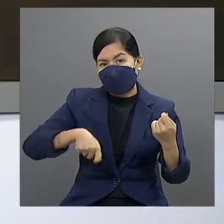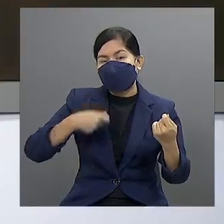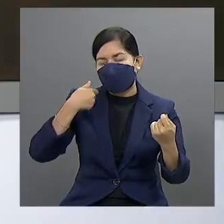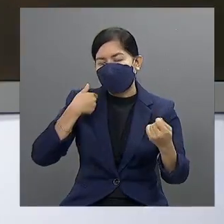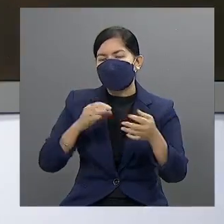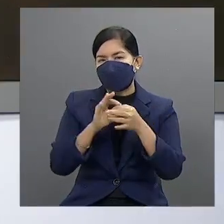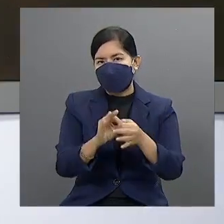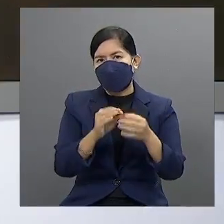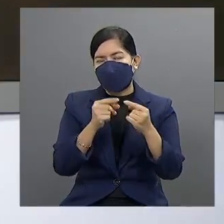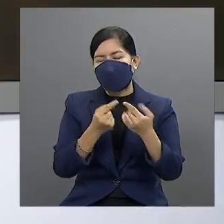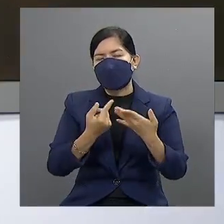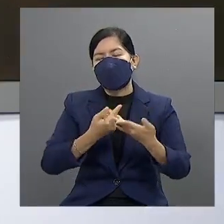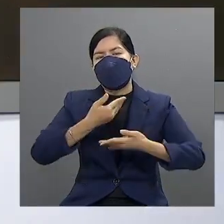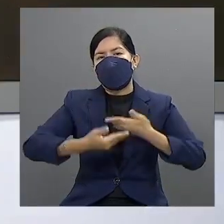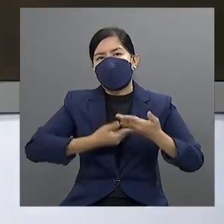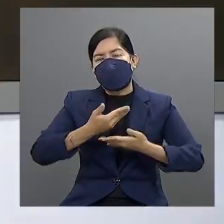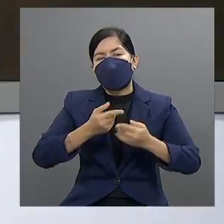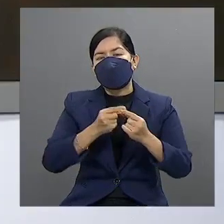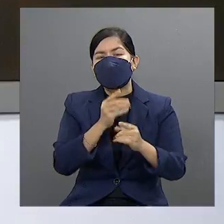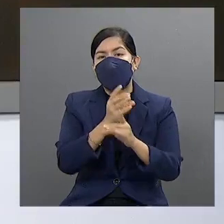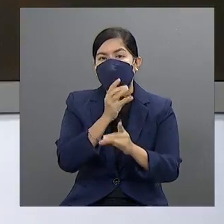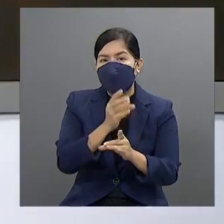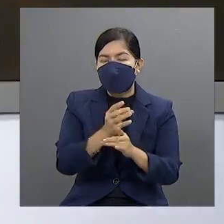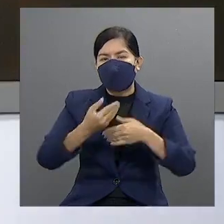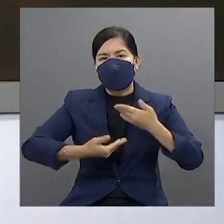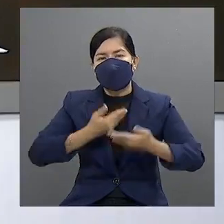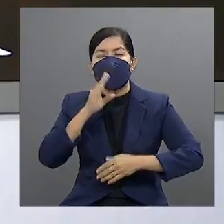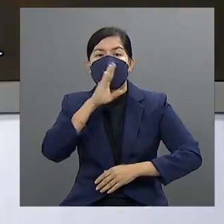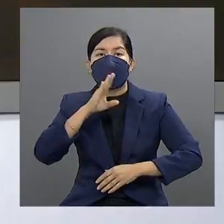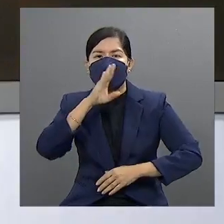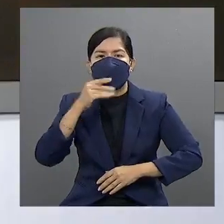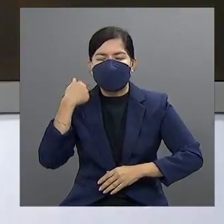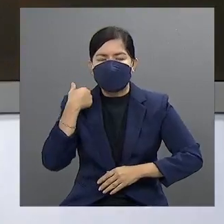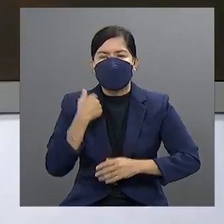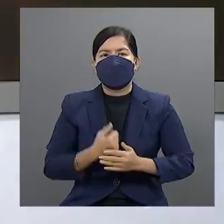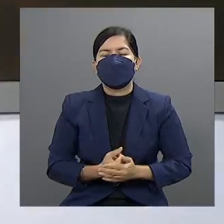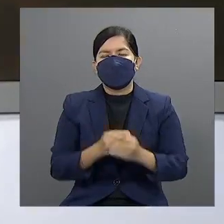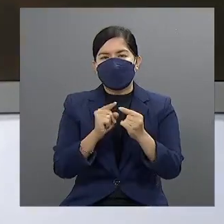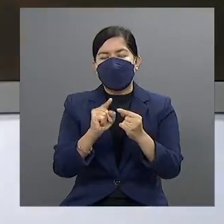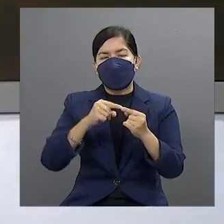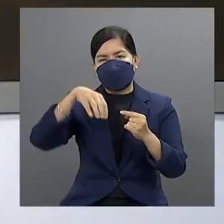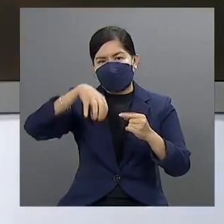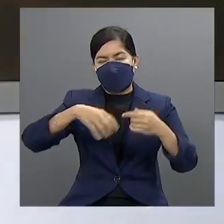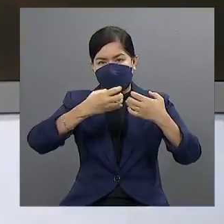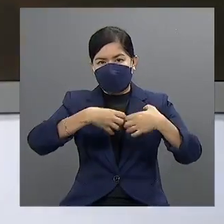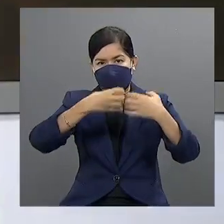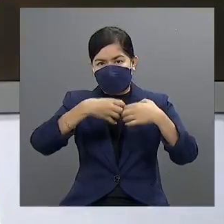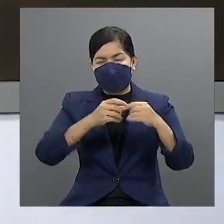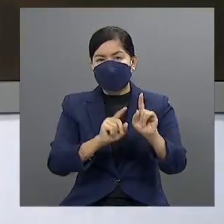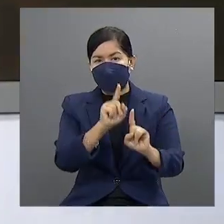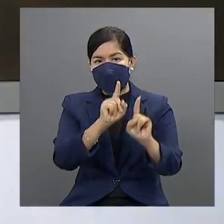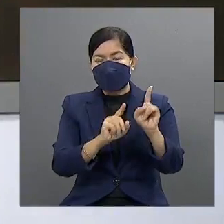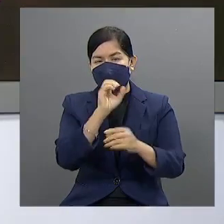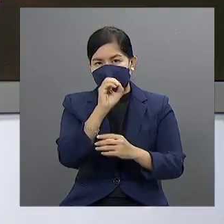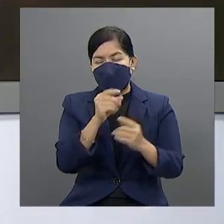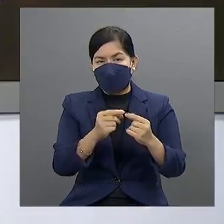คมธุรกิจเครื่องดื่มแอลกอฮอล์ไทยเคยประเมินเอาไว้นะคะว่าตั้งแต่ต้นปี2563จนมาถึงตอนนี้เนี่ยมูลค่าการตลาดของธุร